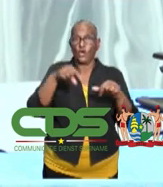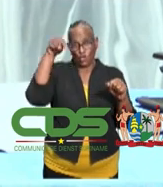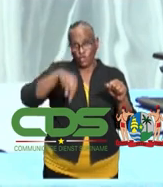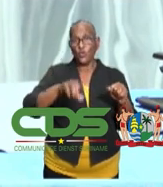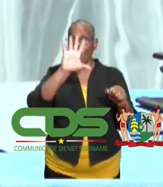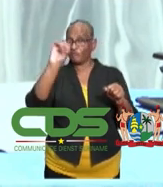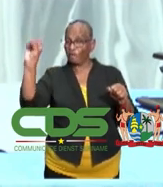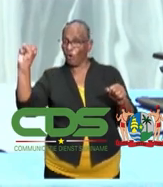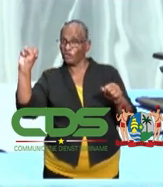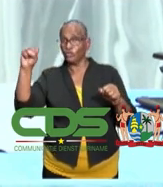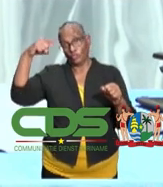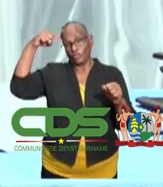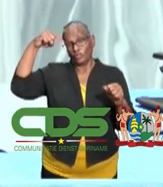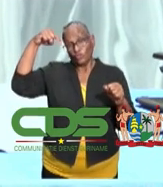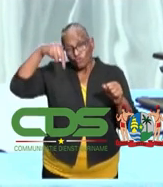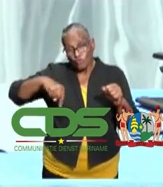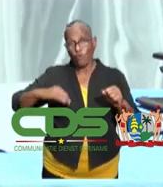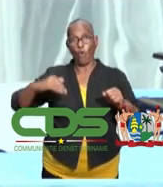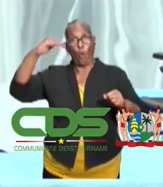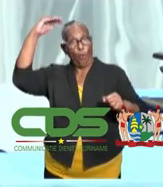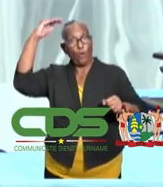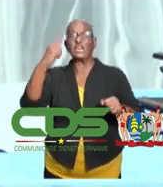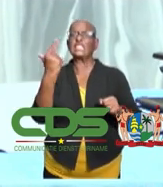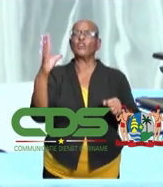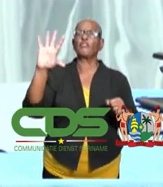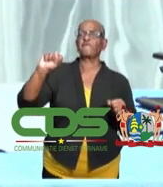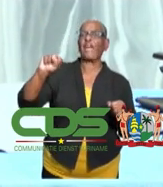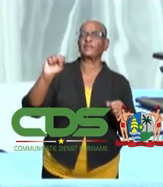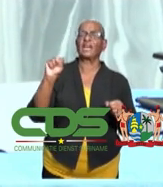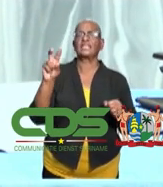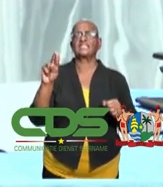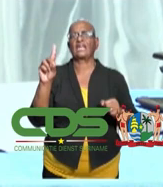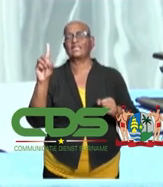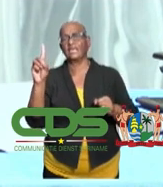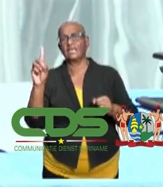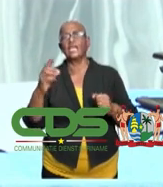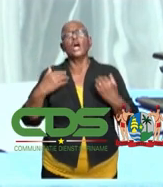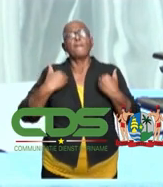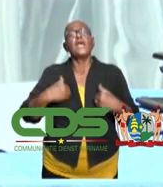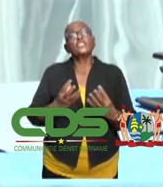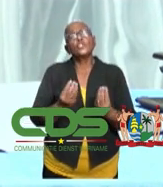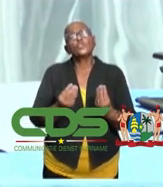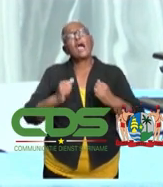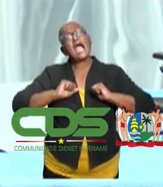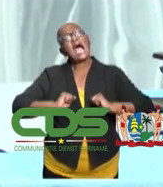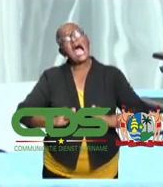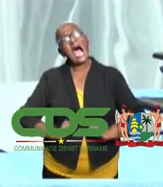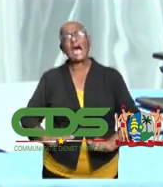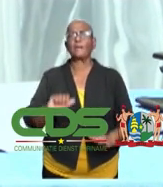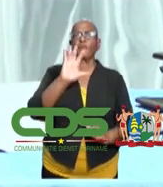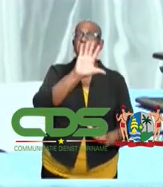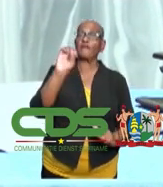moment 500 SRD per maand. Dit wordt verhoogd naar 750 SRD. Zwakke huishoudens, die krijgen nu 500 SRD